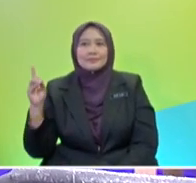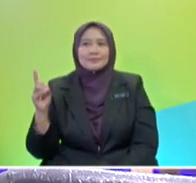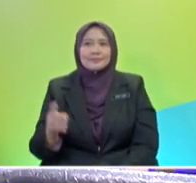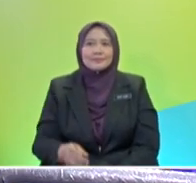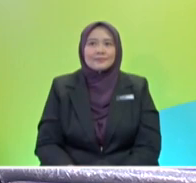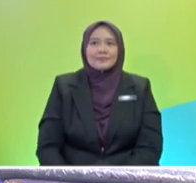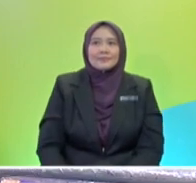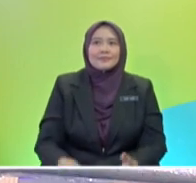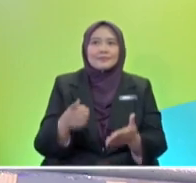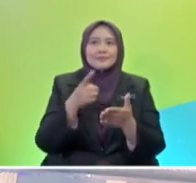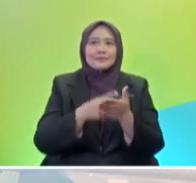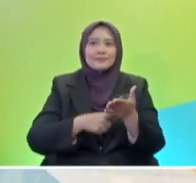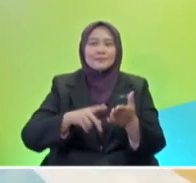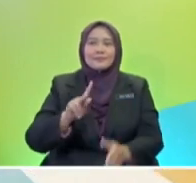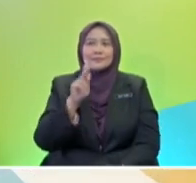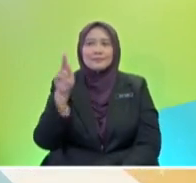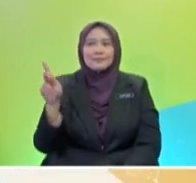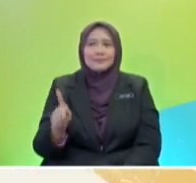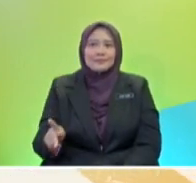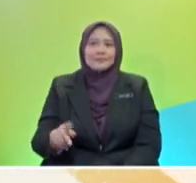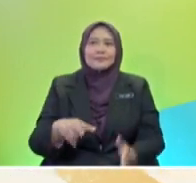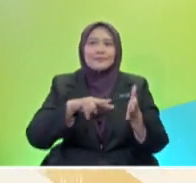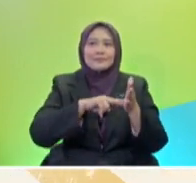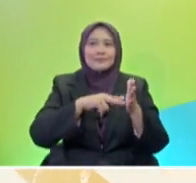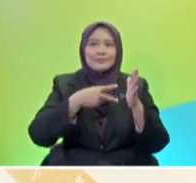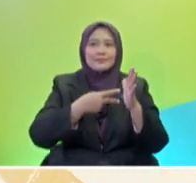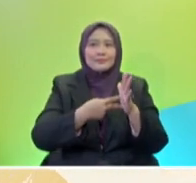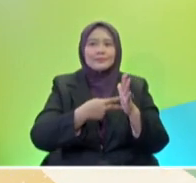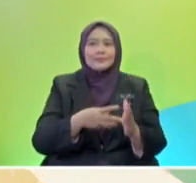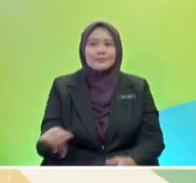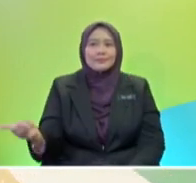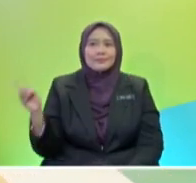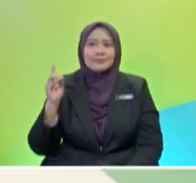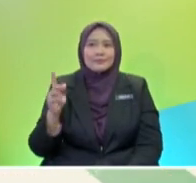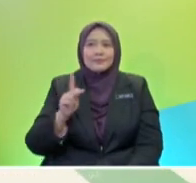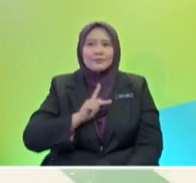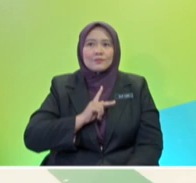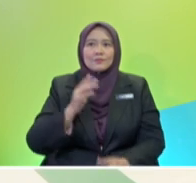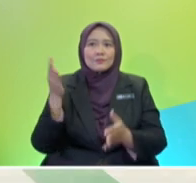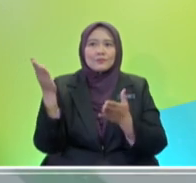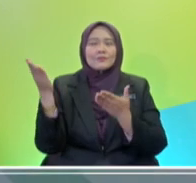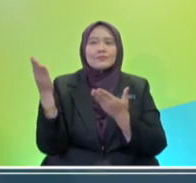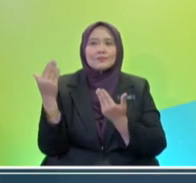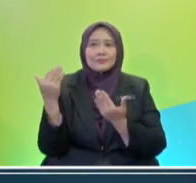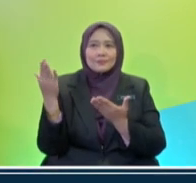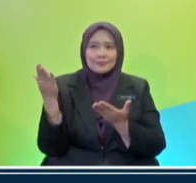Hidayah apa dan maksudnya dayaku